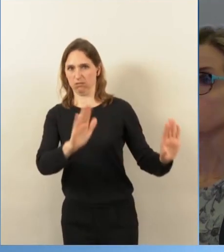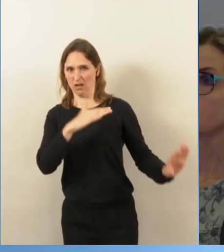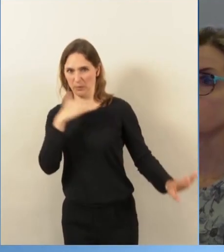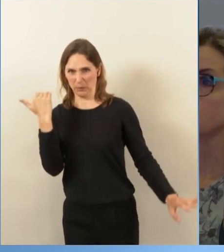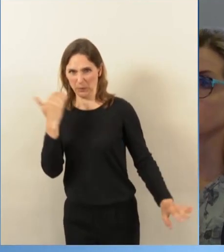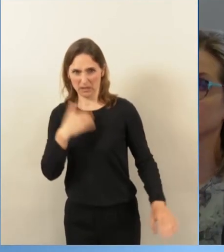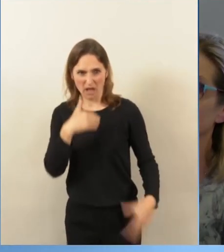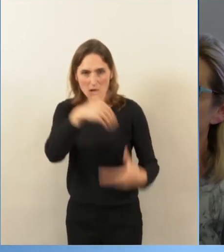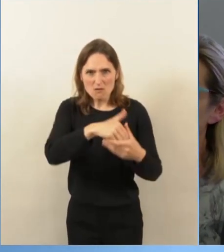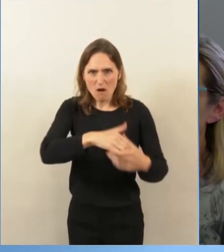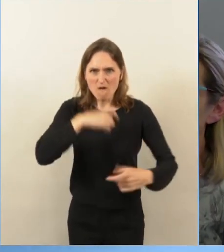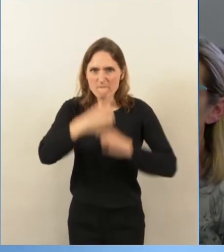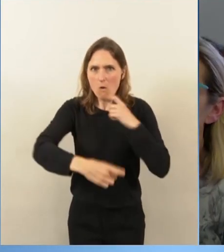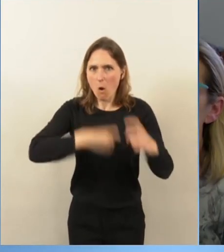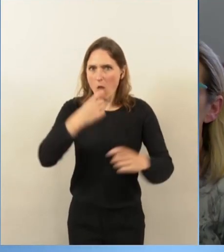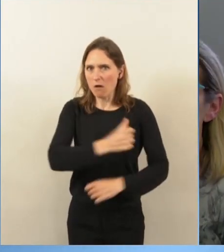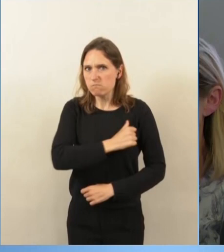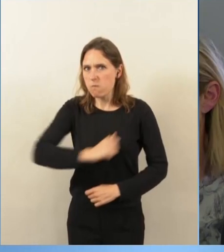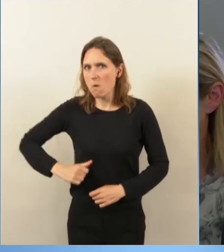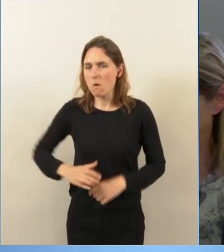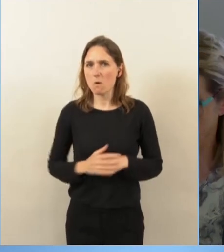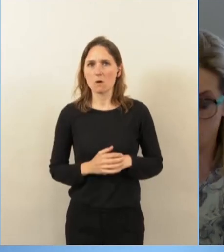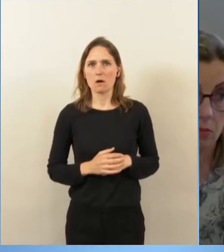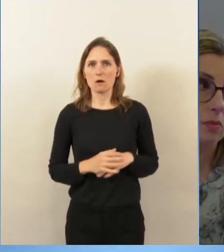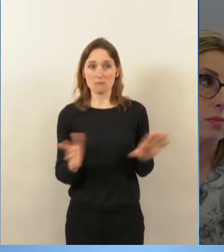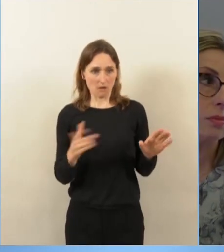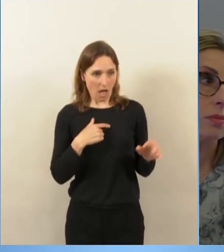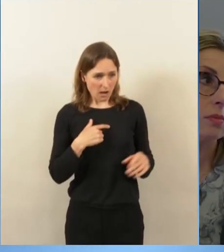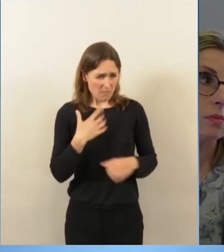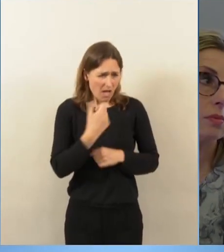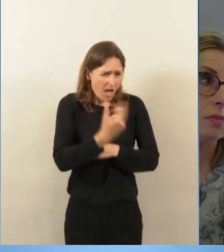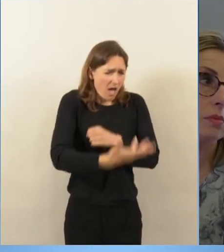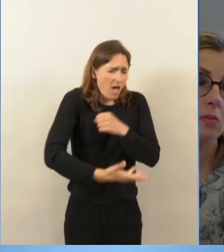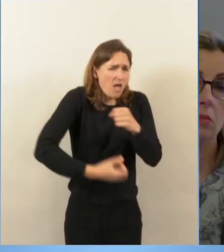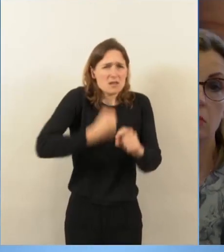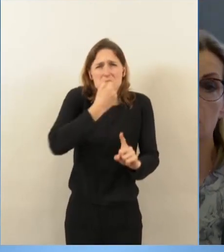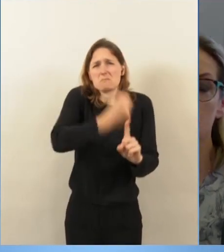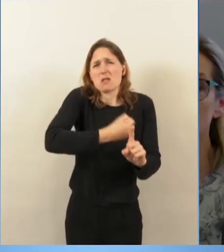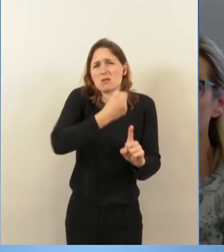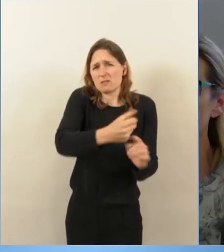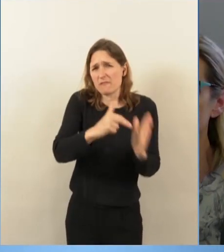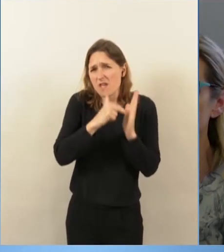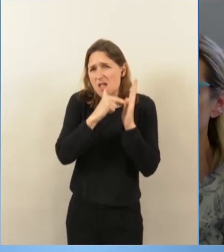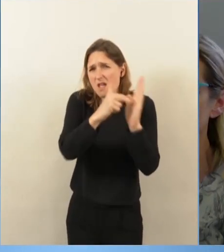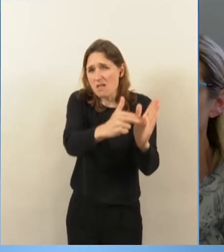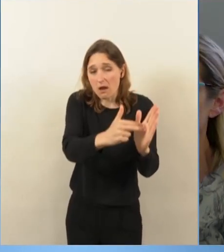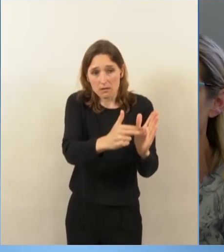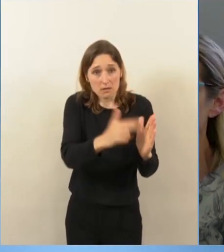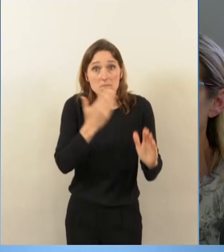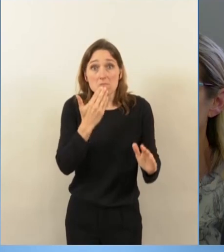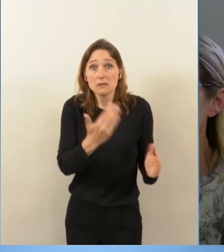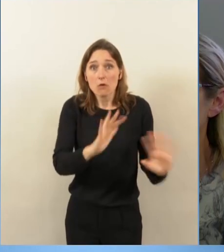brut cette brutalité avec laquelle sont remerciées des années de militantisme et de loyauté nous révules